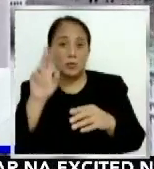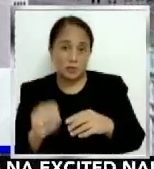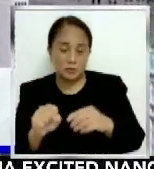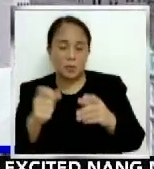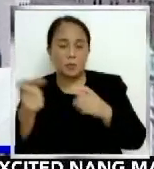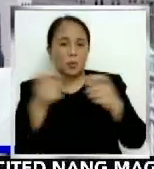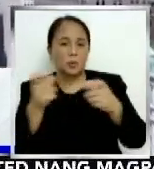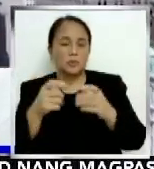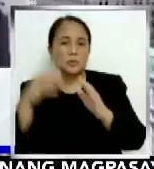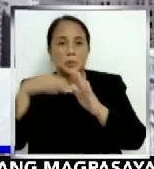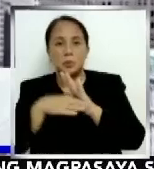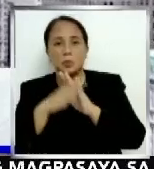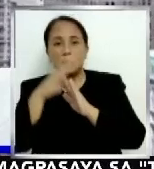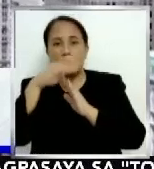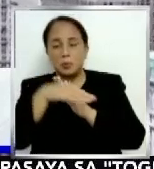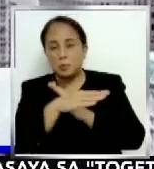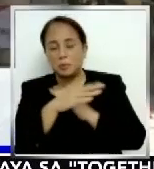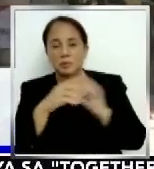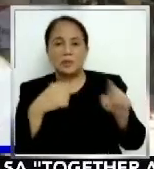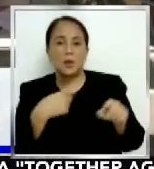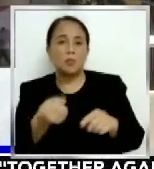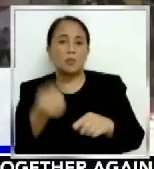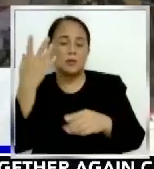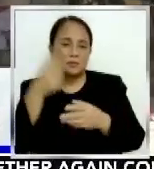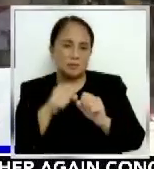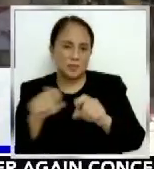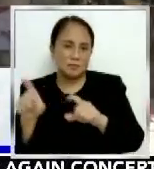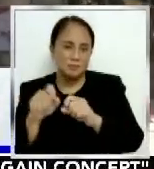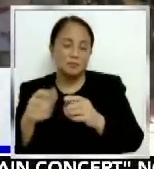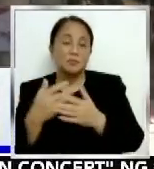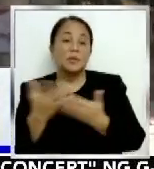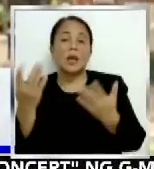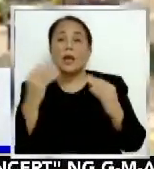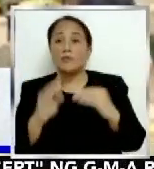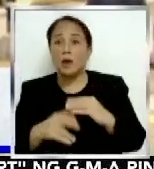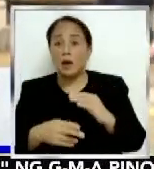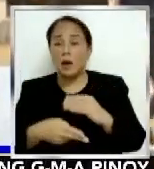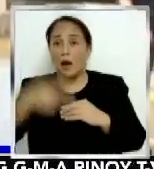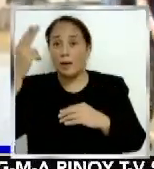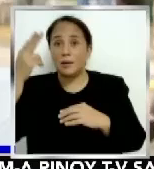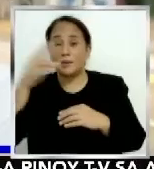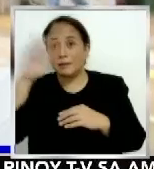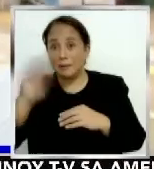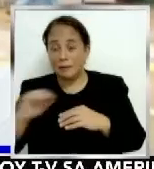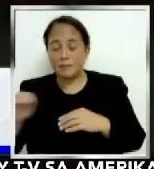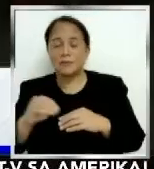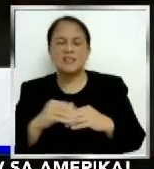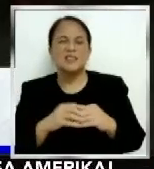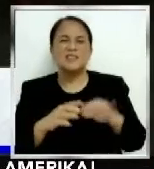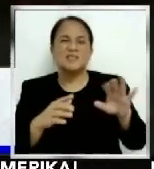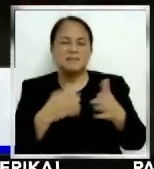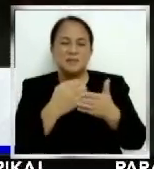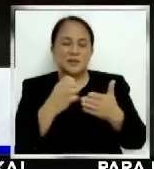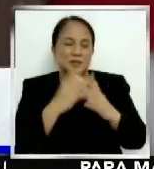inflation o bilis ng pagtataas ng presyo ng bilihin. Kapag mataas kasi ang interest rate, hindi masyadong gumagastos ang tao